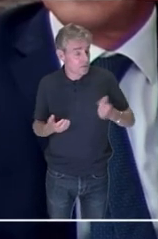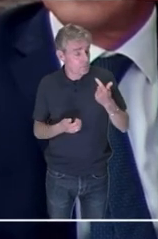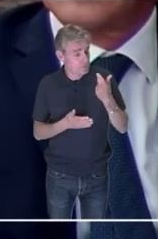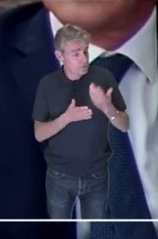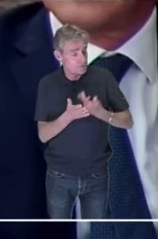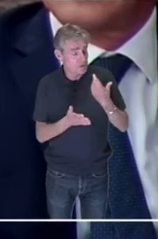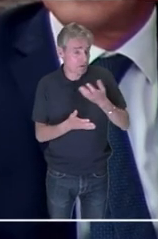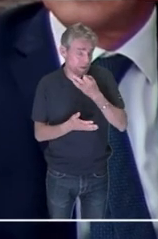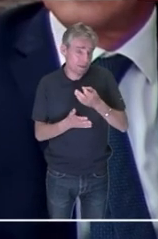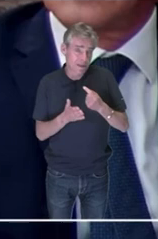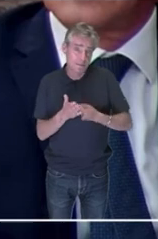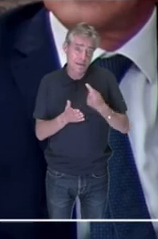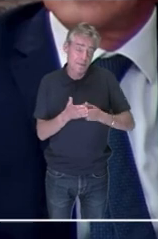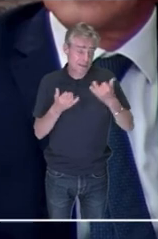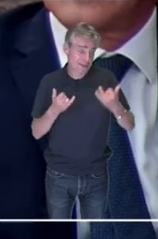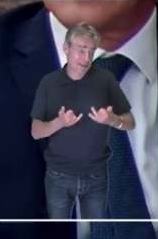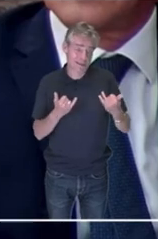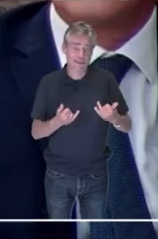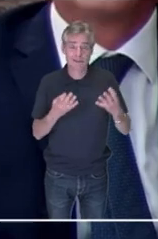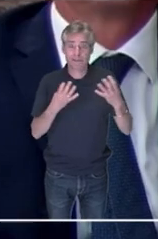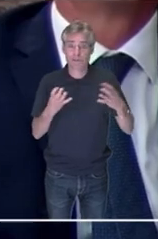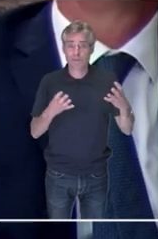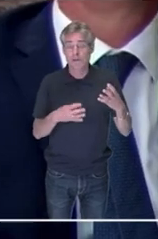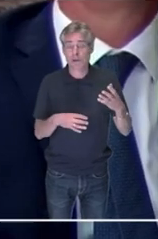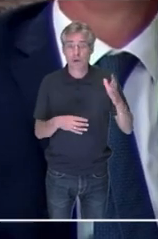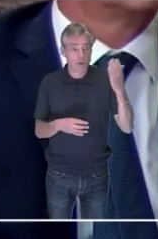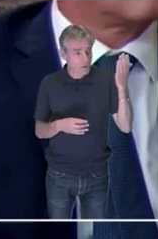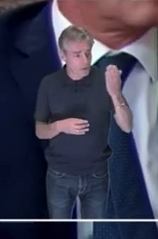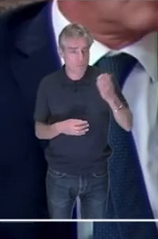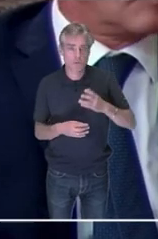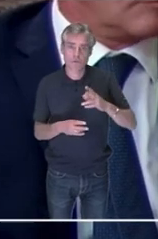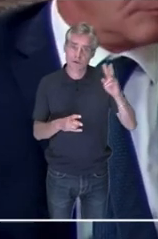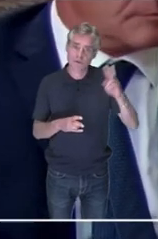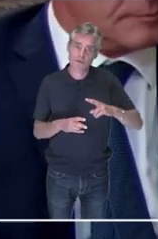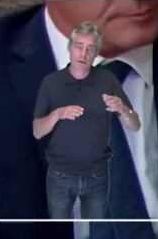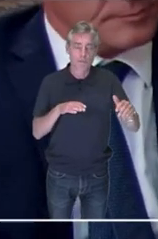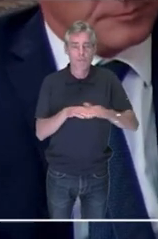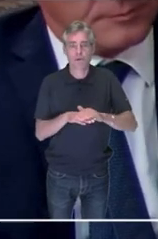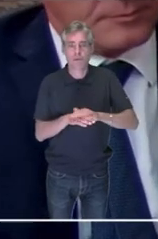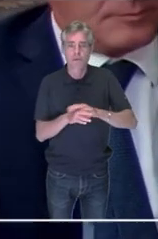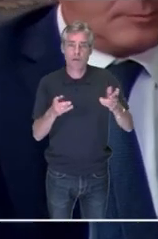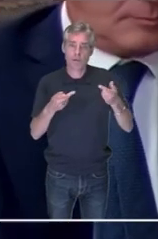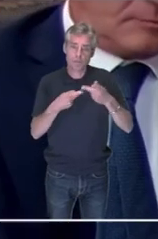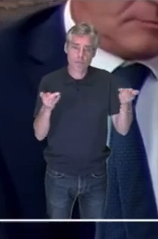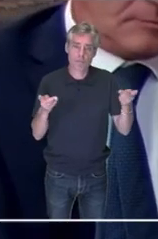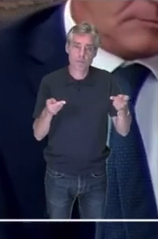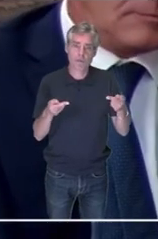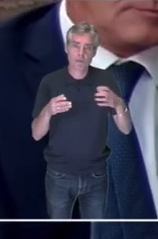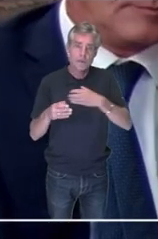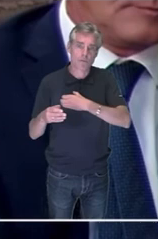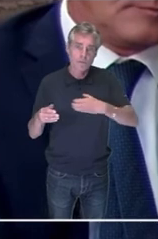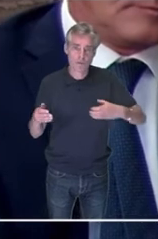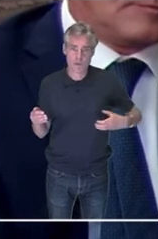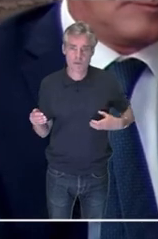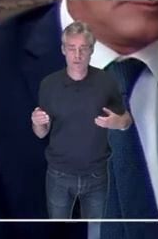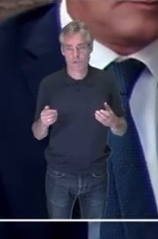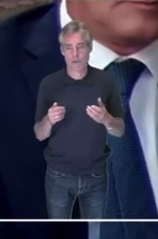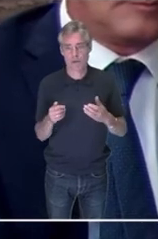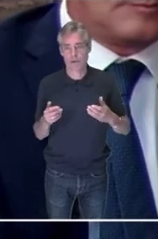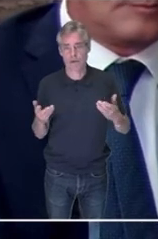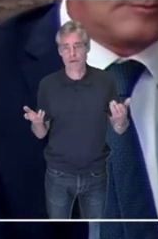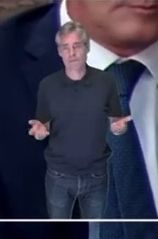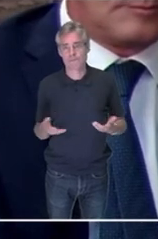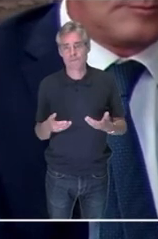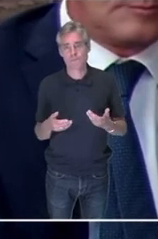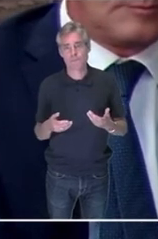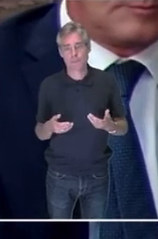ici, nous avons besoin d'avoir une politique publique municipale